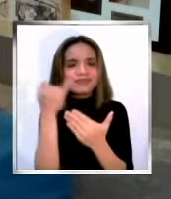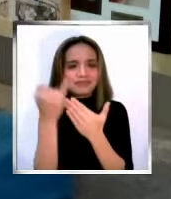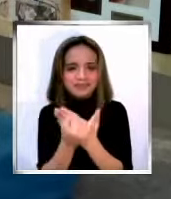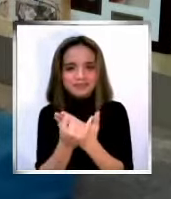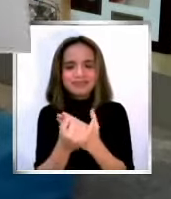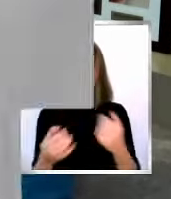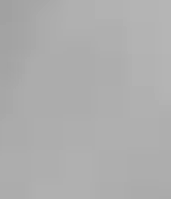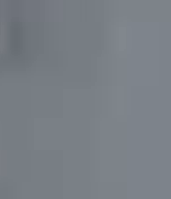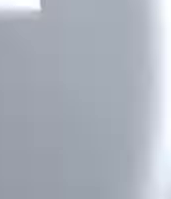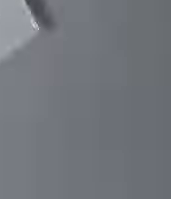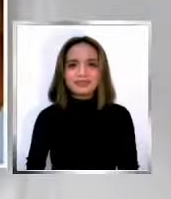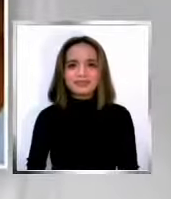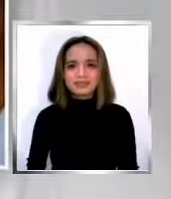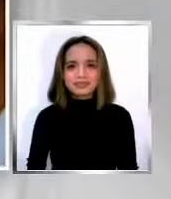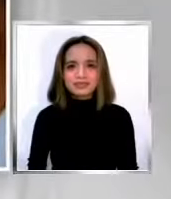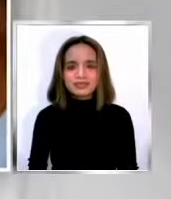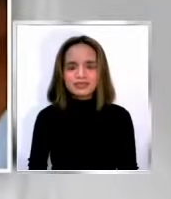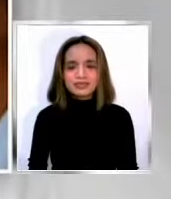Lars Santiago.